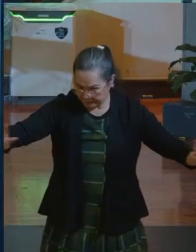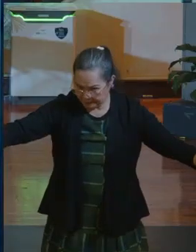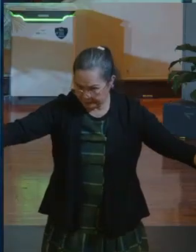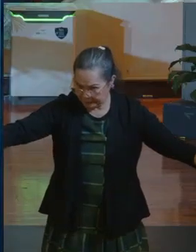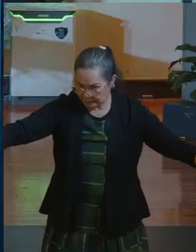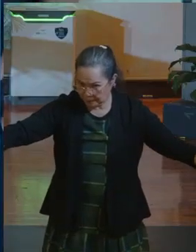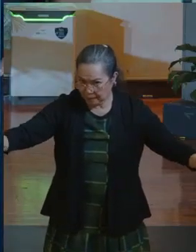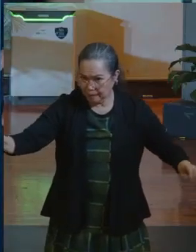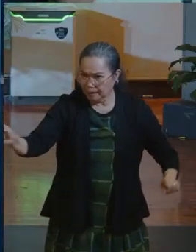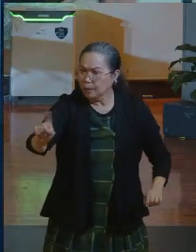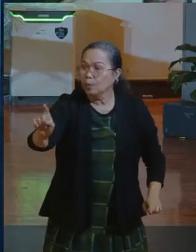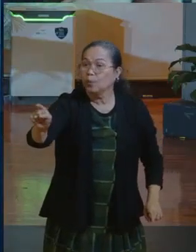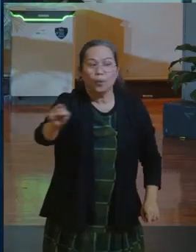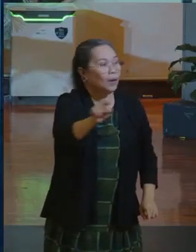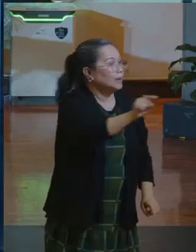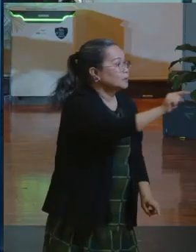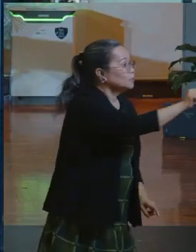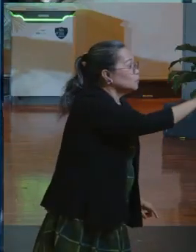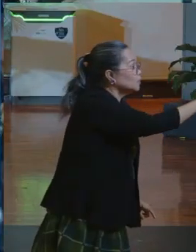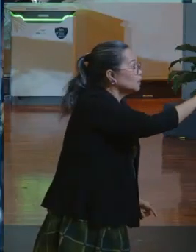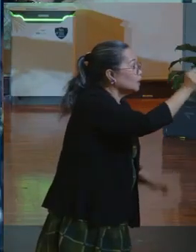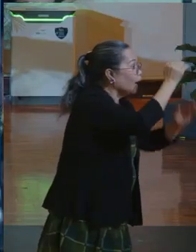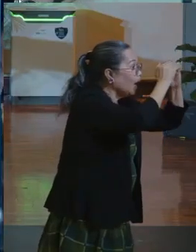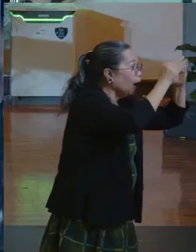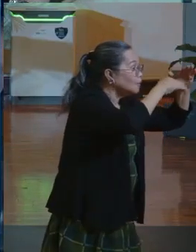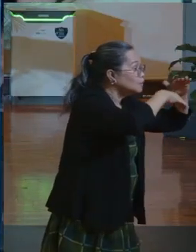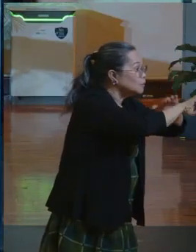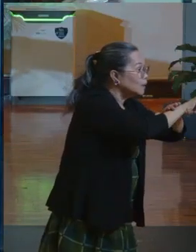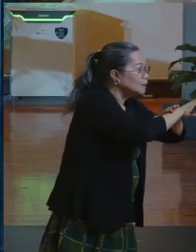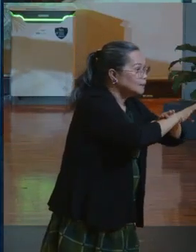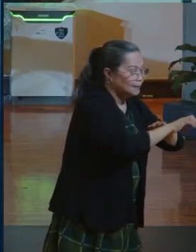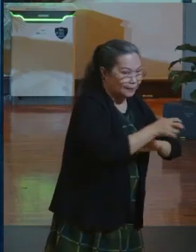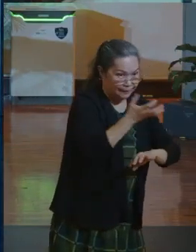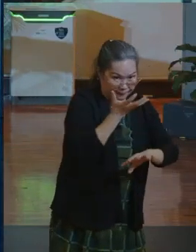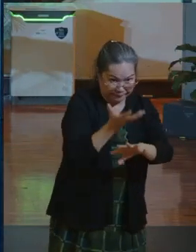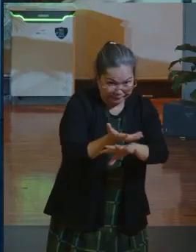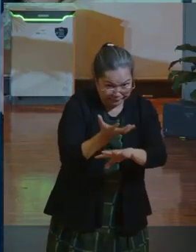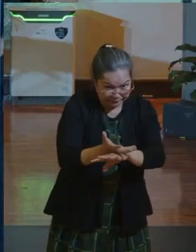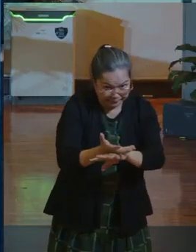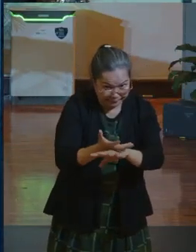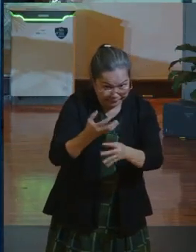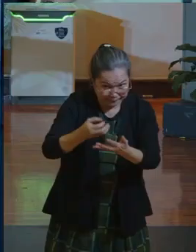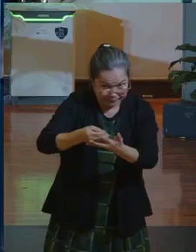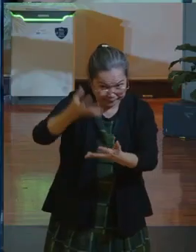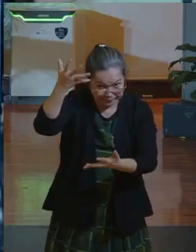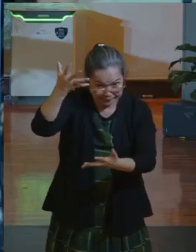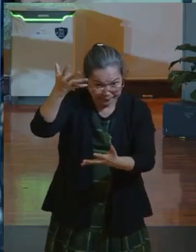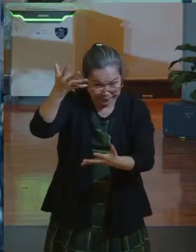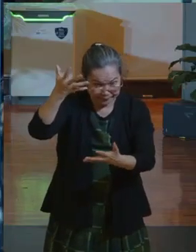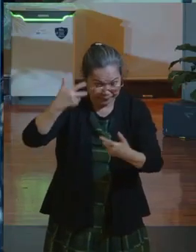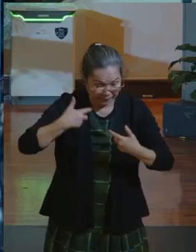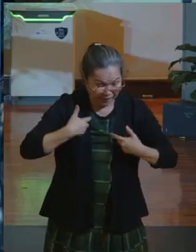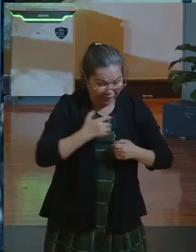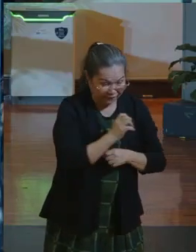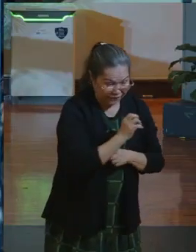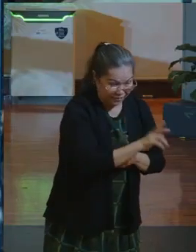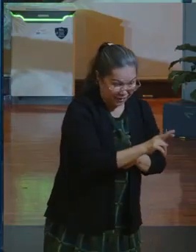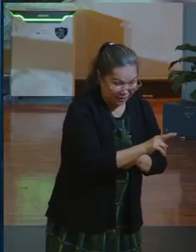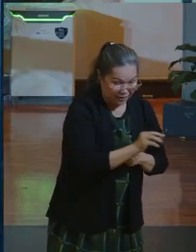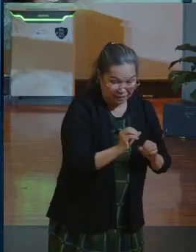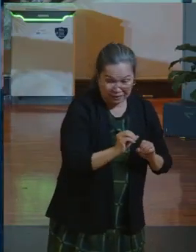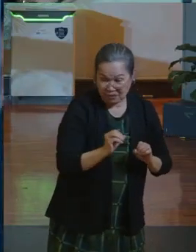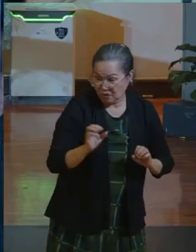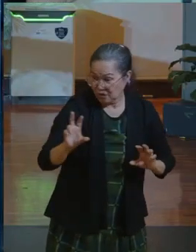whatever house you enter, stay there. Mahirap man, mayaman man, may banyo man, o